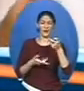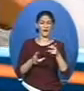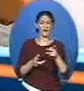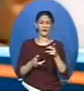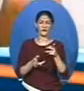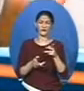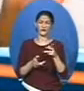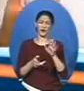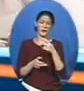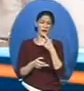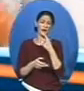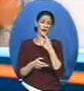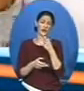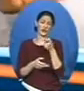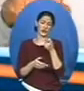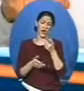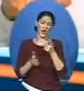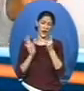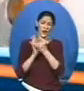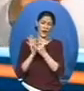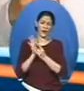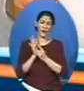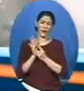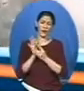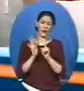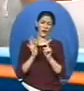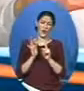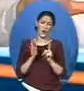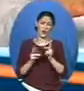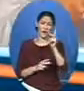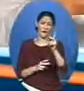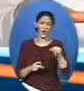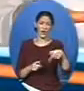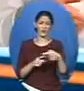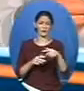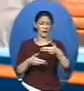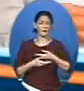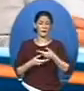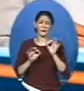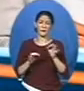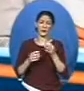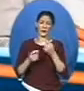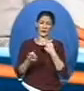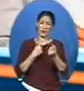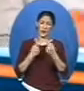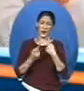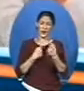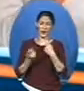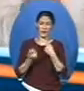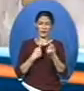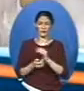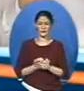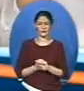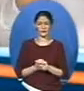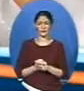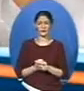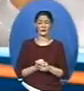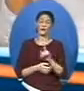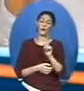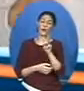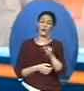בקריאה שנייה ולא בקריאה שלישית, עד שבין הקריאה האטומית והראשונה מקבלים יחד את ההסכמות, מביאים את זה כדי הסכמות, ואז יש